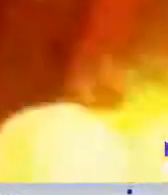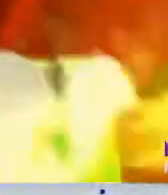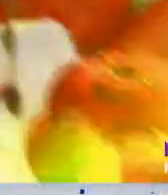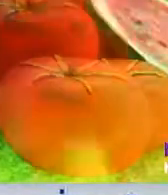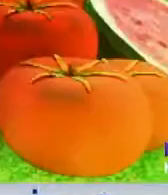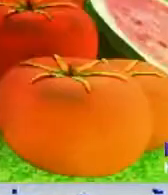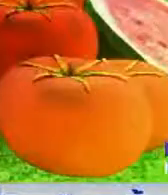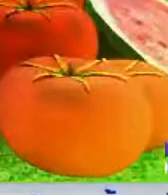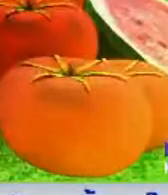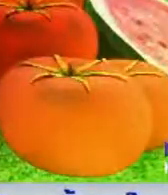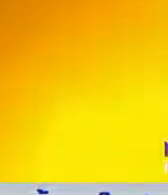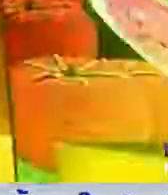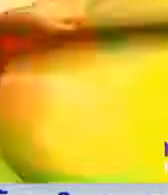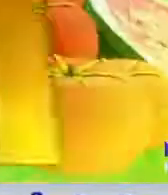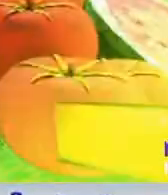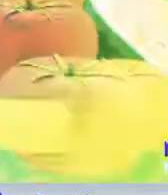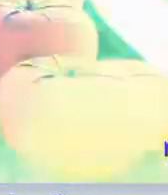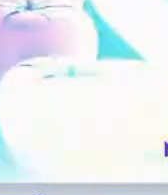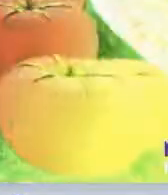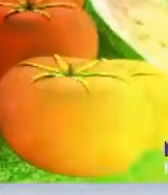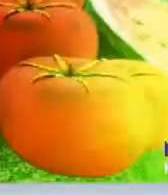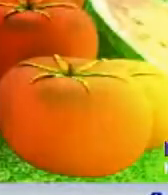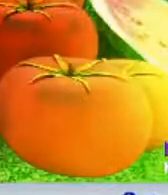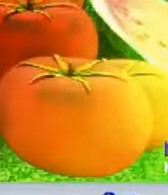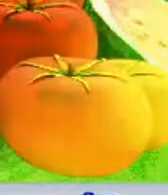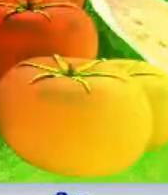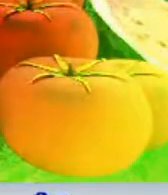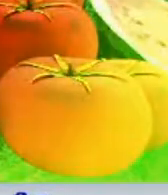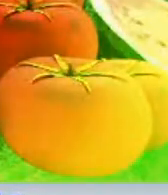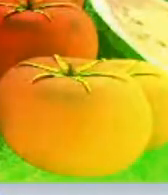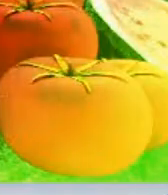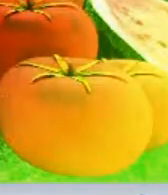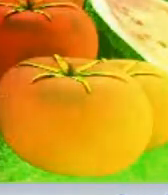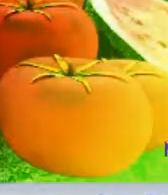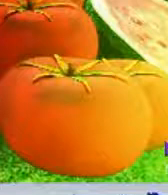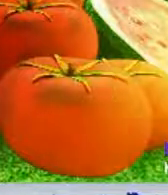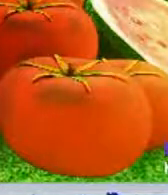คียงคู่รู้คุณค่าประชาชนไทยคือหน้าที่คือหัวใจ